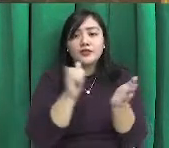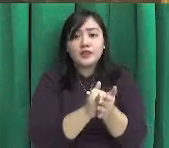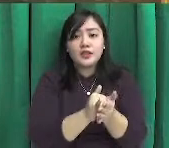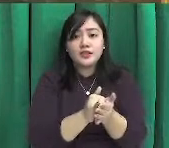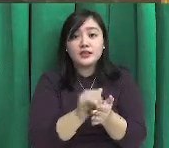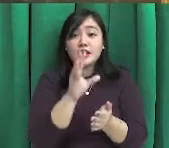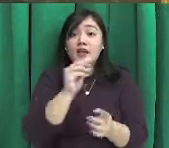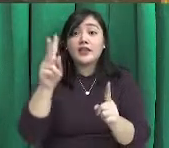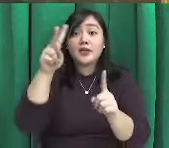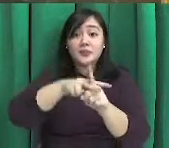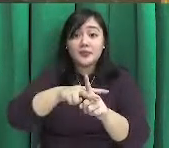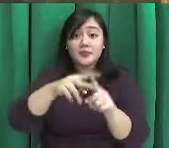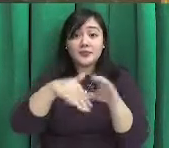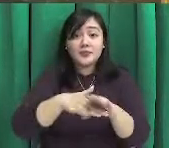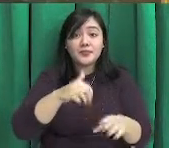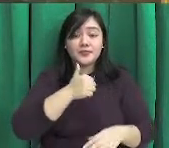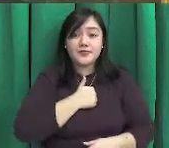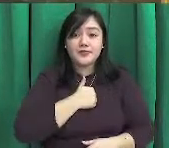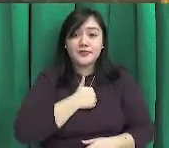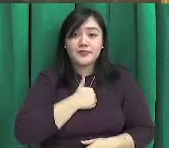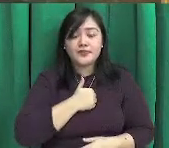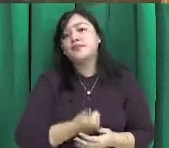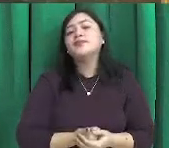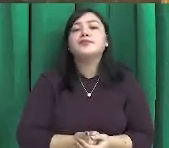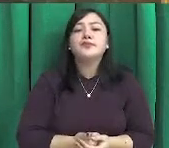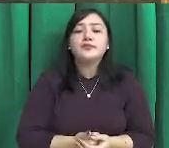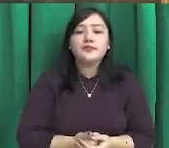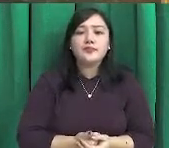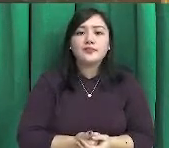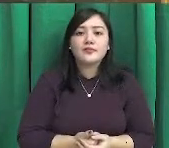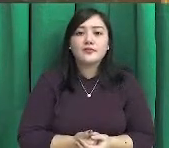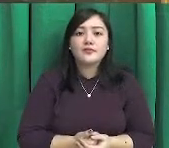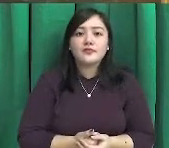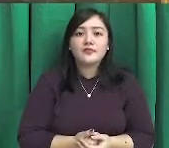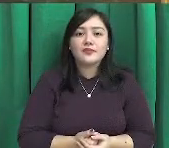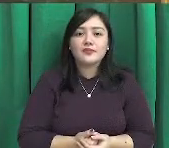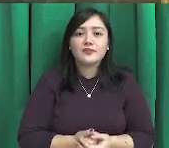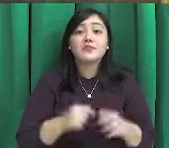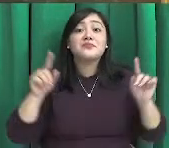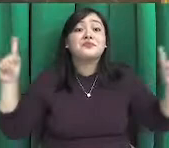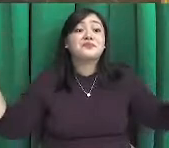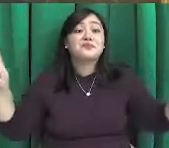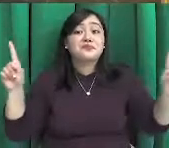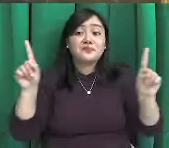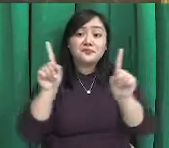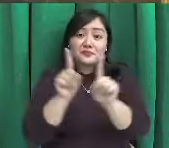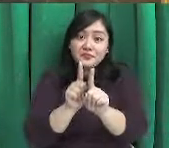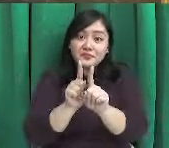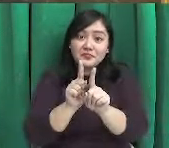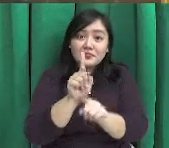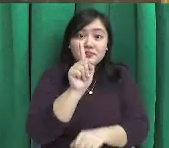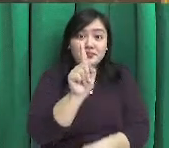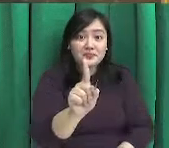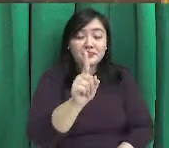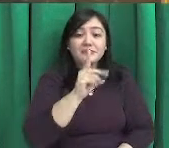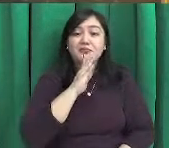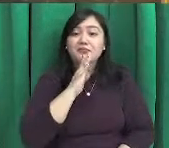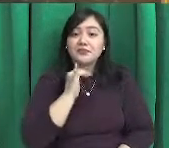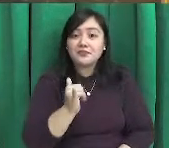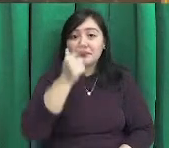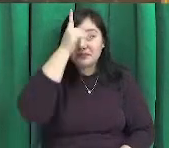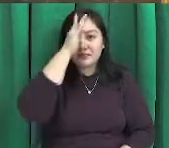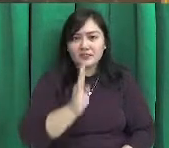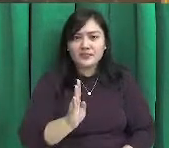sarili yan. Alright. Kung yung tao, yung dalawa, ay pinagsama ng Diyos, bakit hindi mapagsama yung